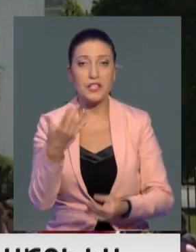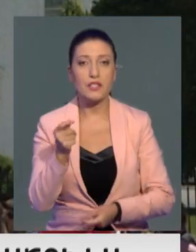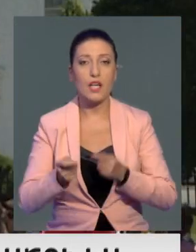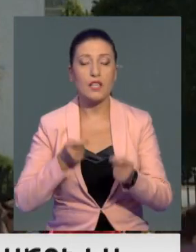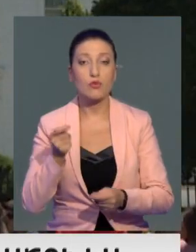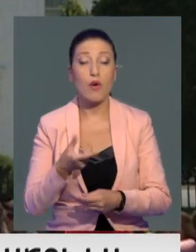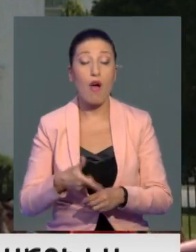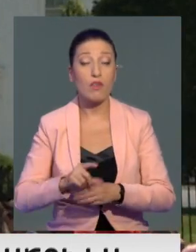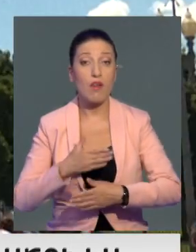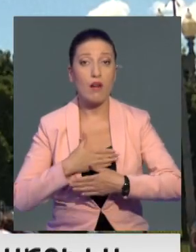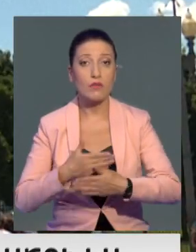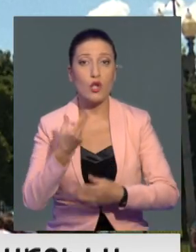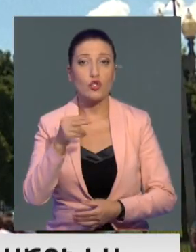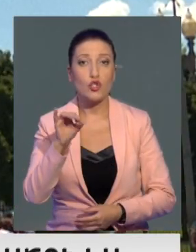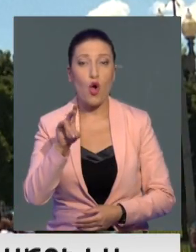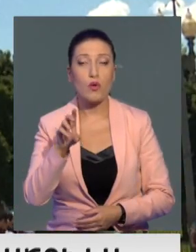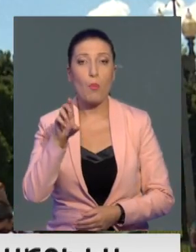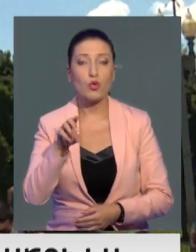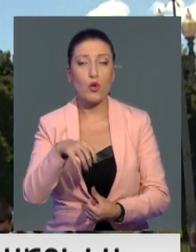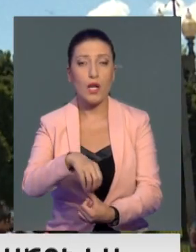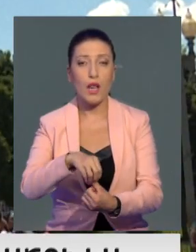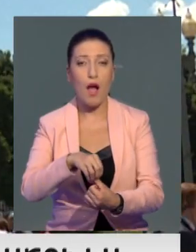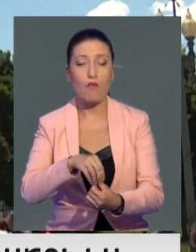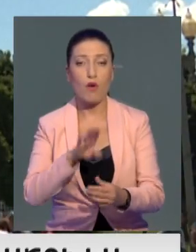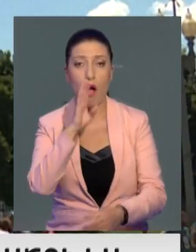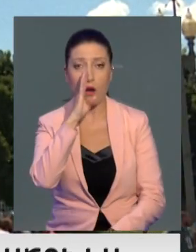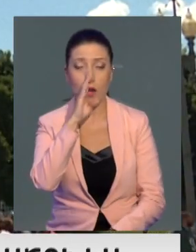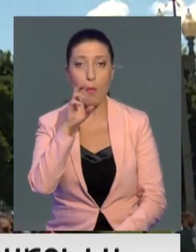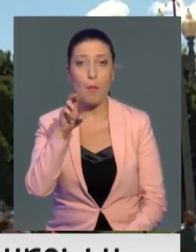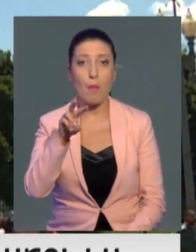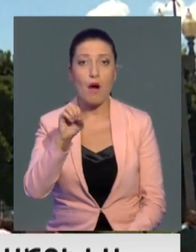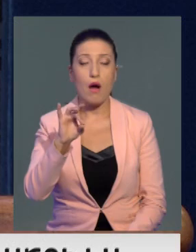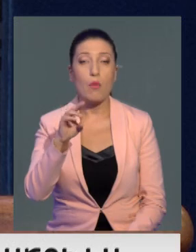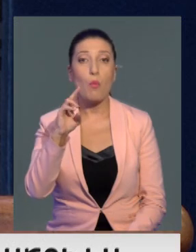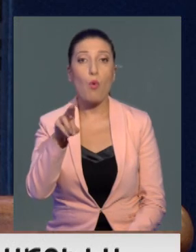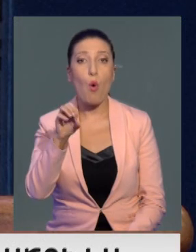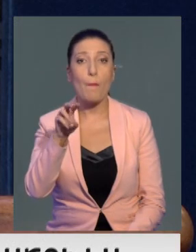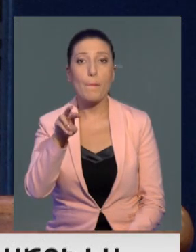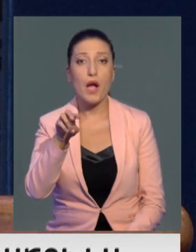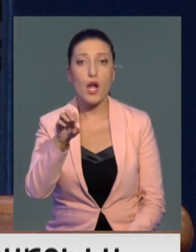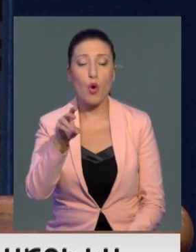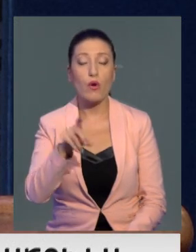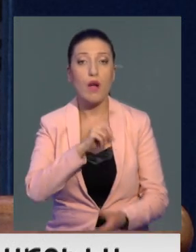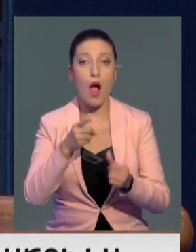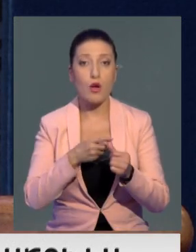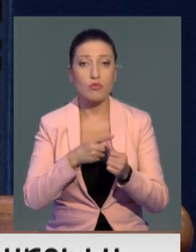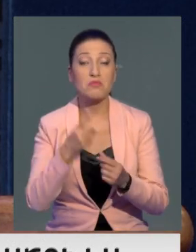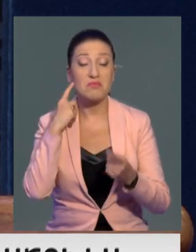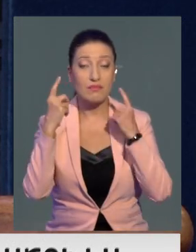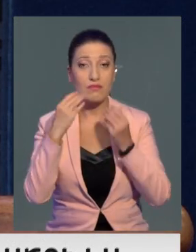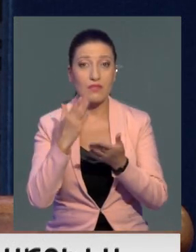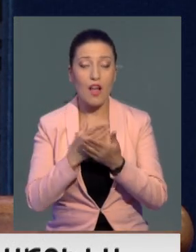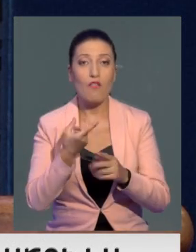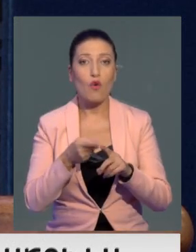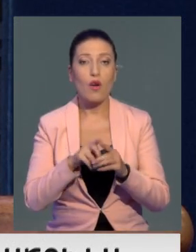ամենաակտիվը շրջանառվում է Ջոն Բոլթոնի գլխավոր հակառակորդ Մայք Պոմպեոյի անունը։ Տեղեկություն կա, որ նախագահի խորհրդական նշանակվելուց հետո